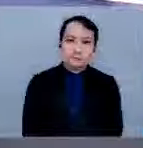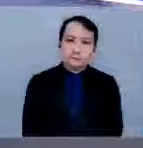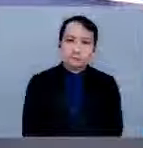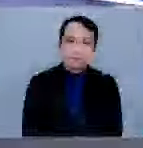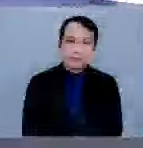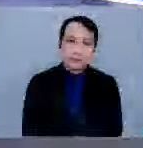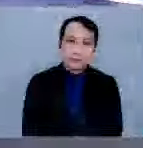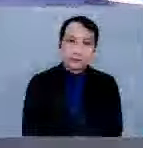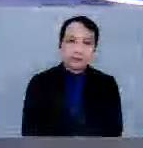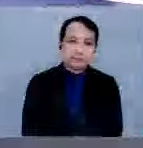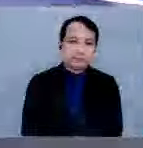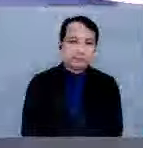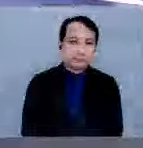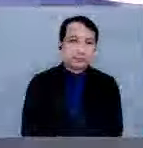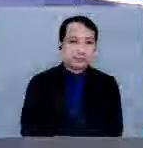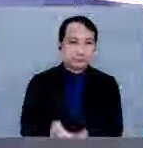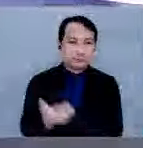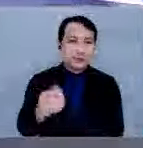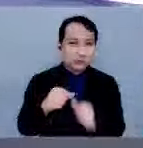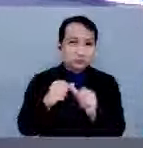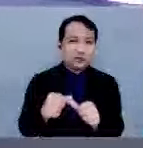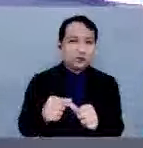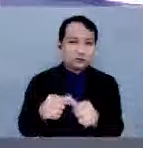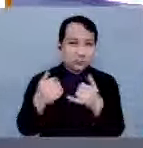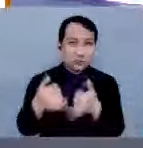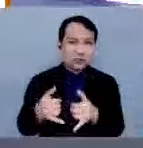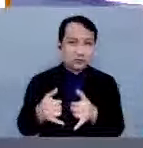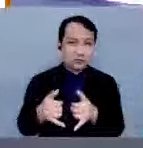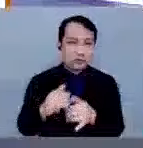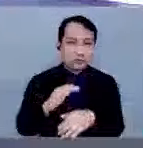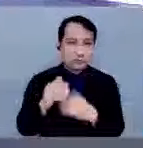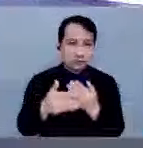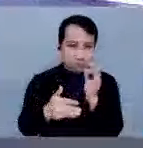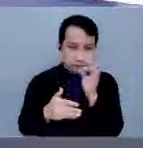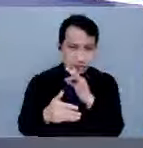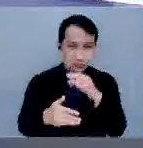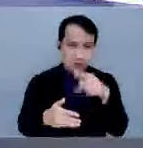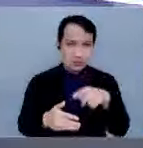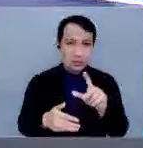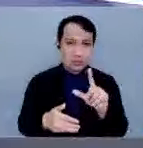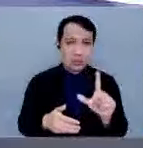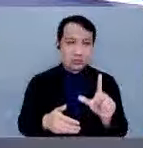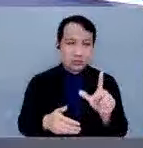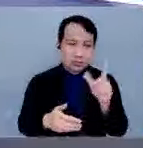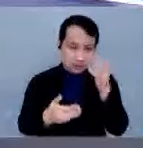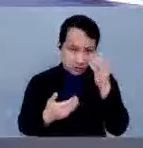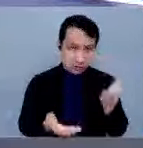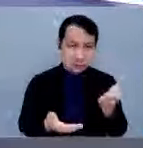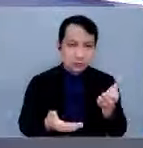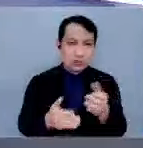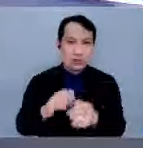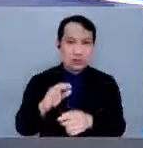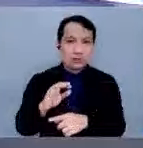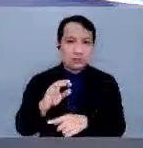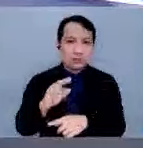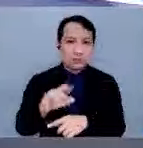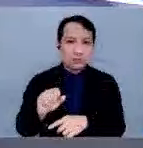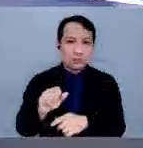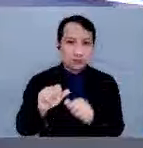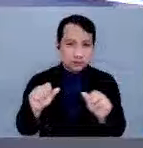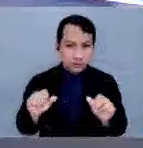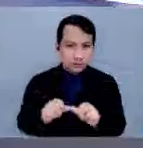What's up mga kapatid, tuloy ang mga laro sa All-Filipino Conference ng Premier Volleyball League o PVL sa PhilSports Arena. Pa-exciting